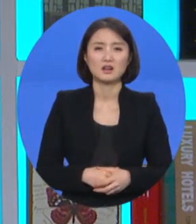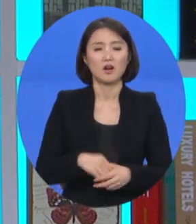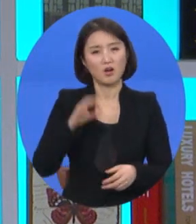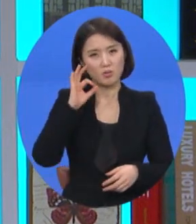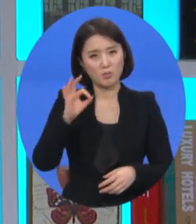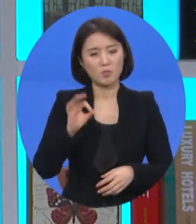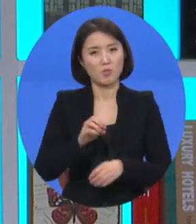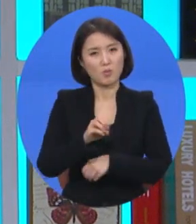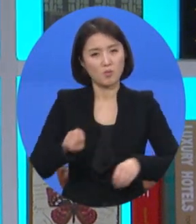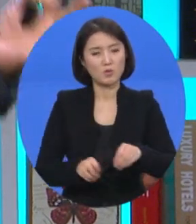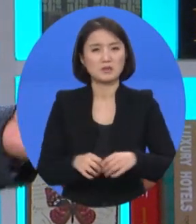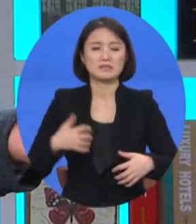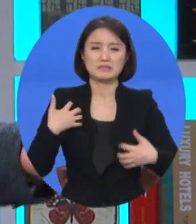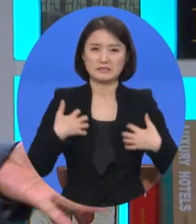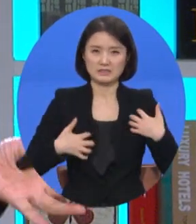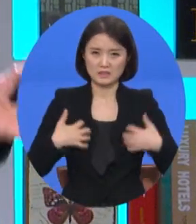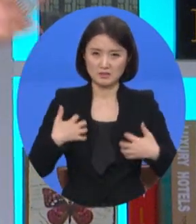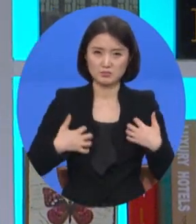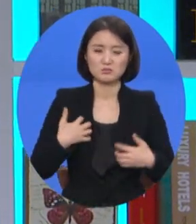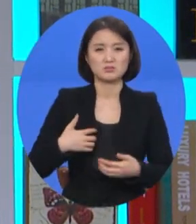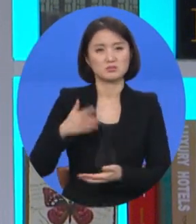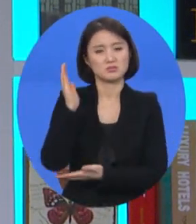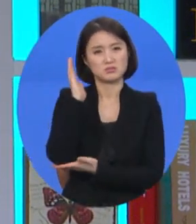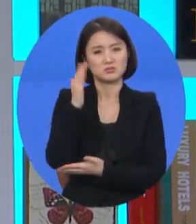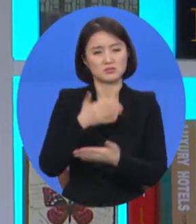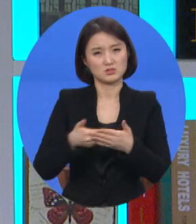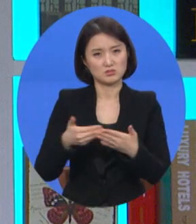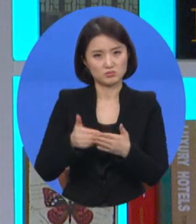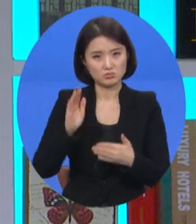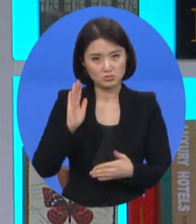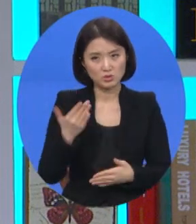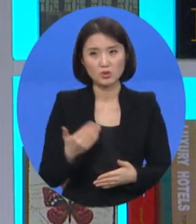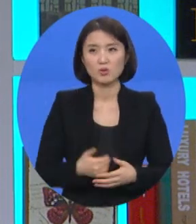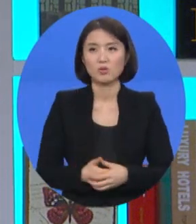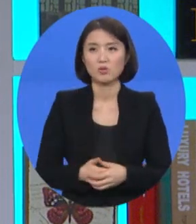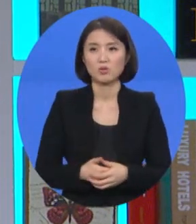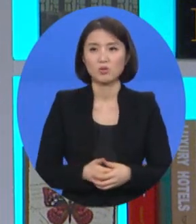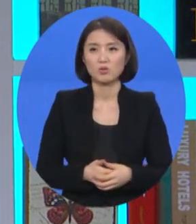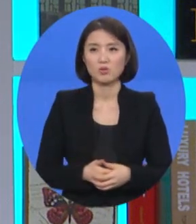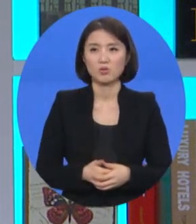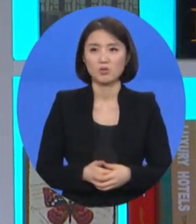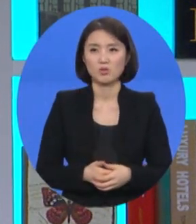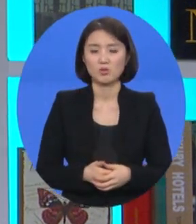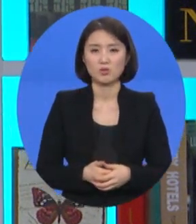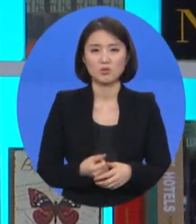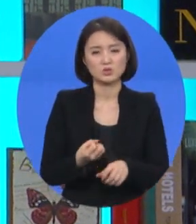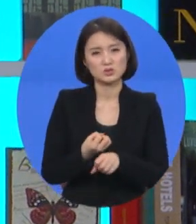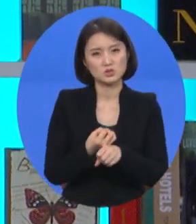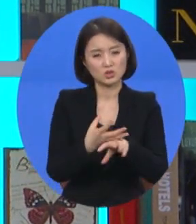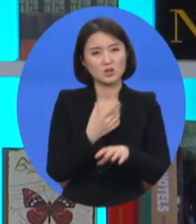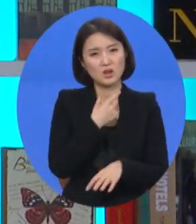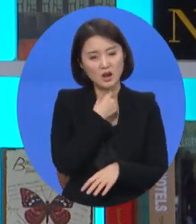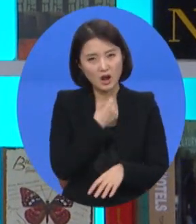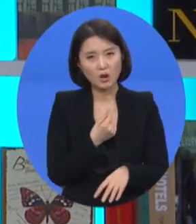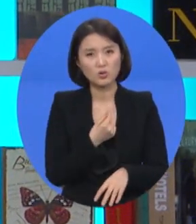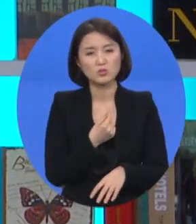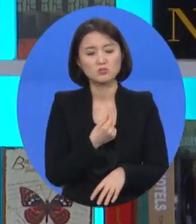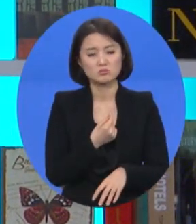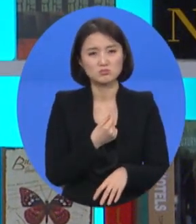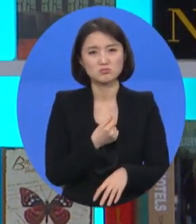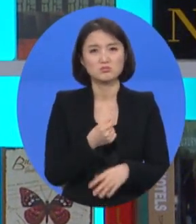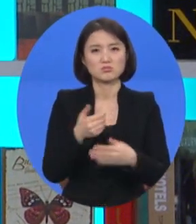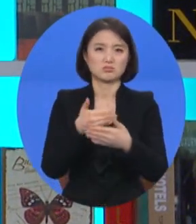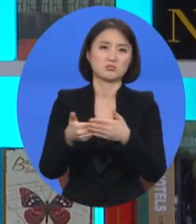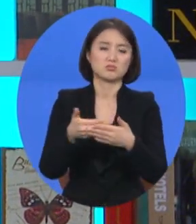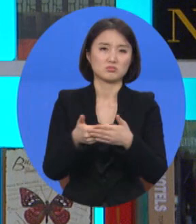동문이 되고 그것이 그림 속에서 각자의 그 전달하고자 하는 메세지를 전한 하나의 메신저 가 돼 가지고